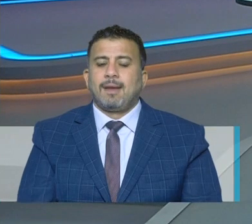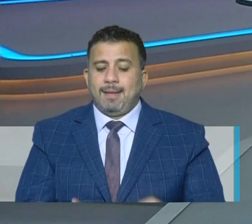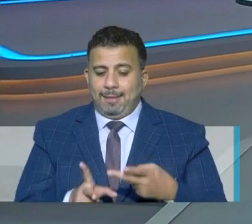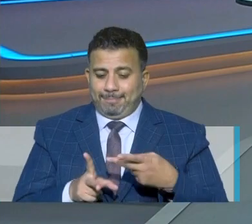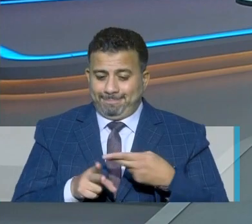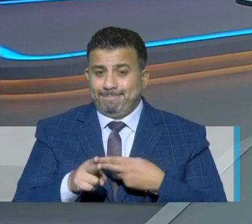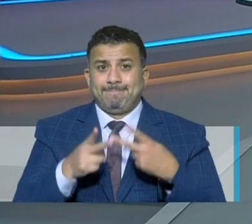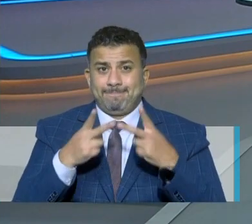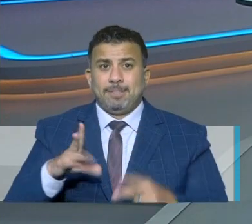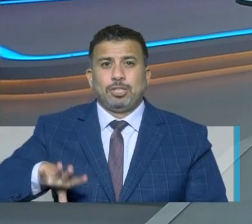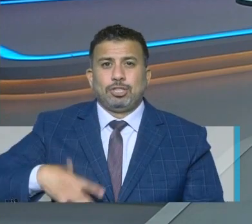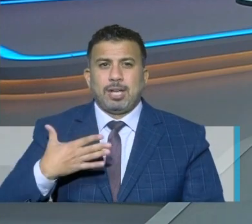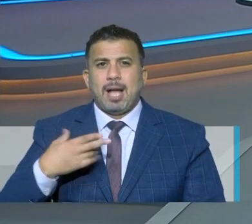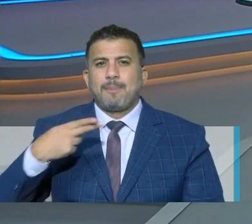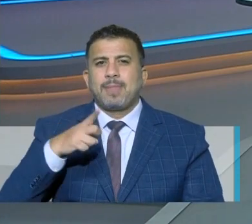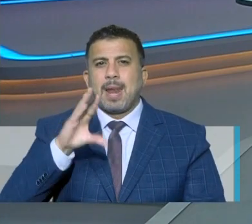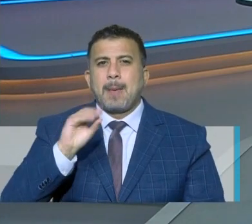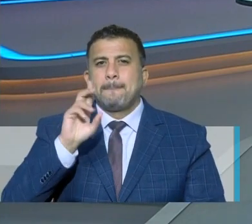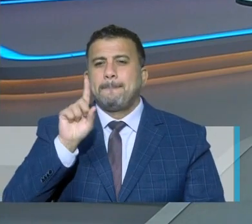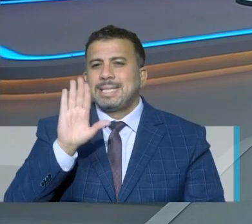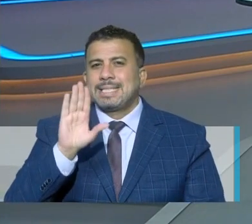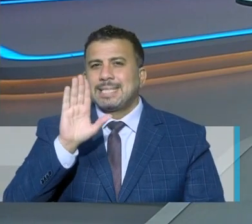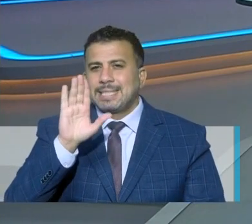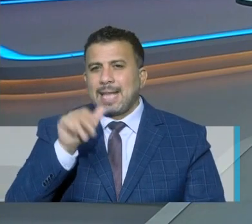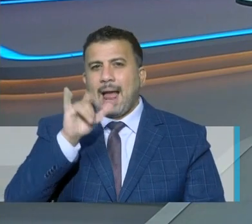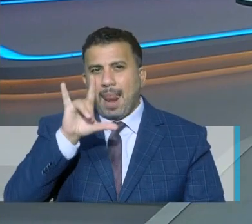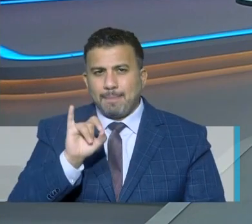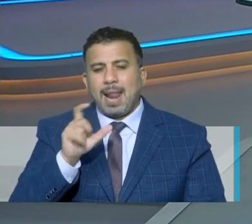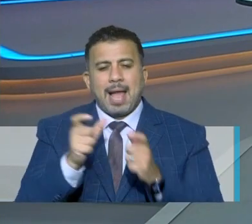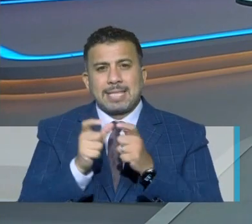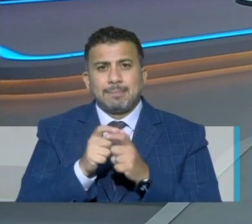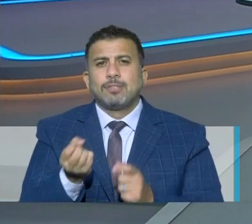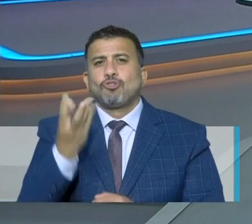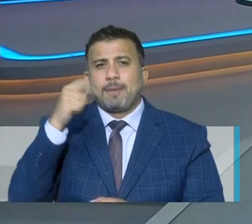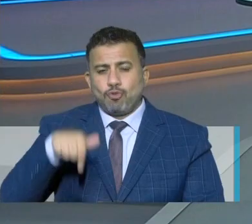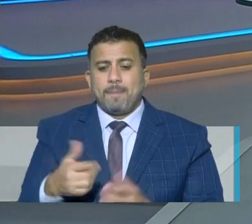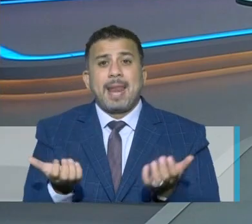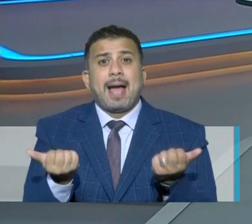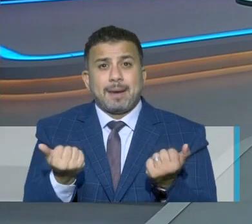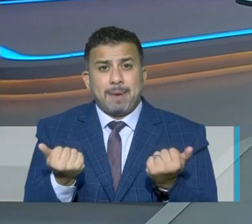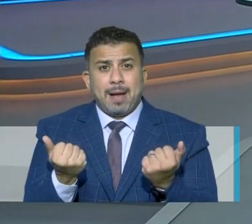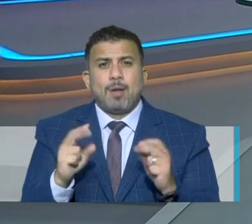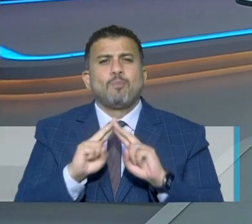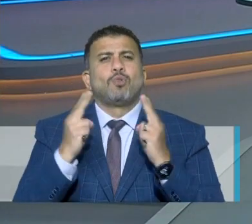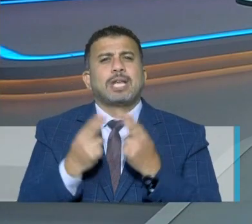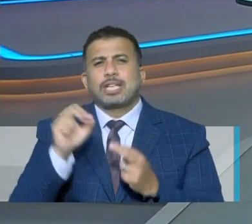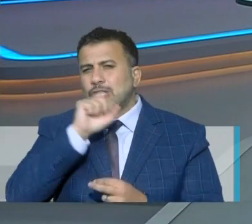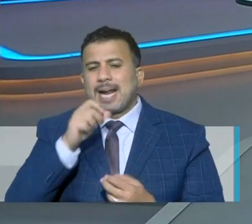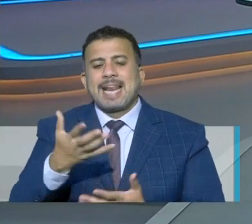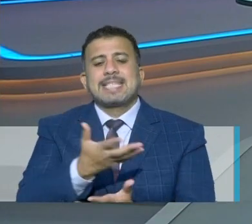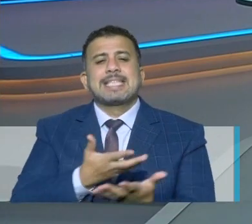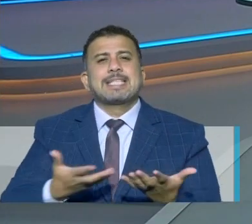افتتح سمو الشيخ عبد الله بن سالم بن سلطان القاسمي نائب حاكم الشارقه صباح اليوم الاربعاء منتدا الشارقه